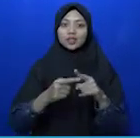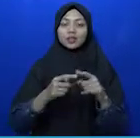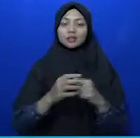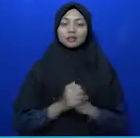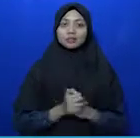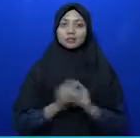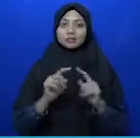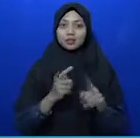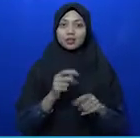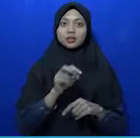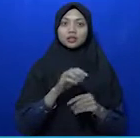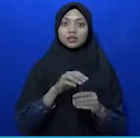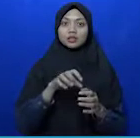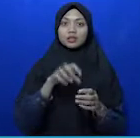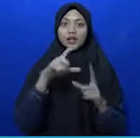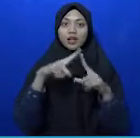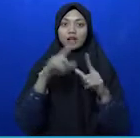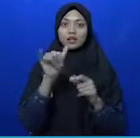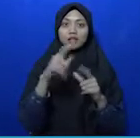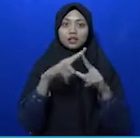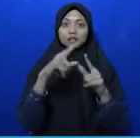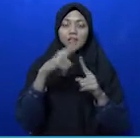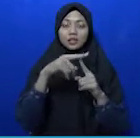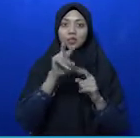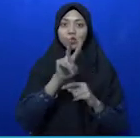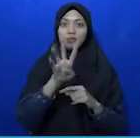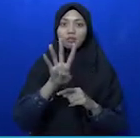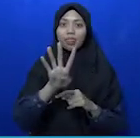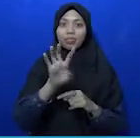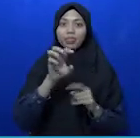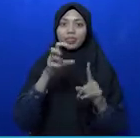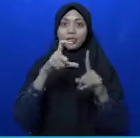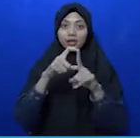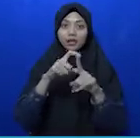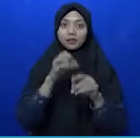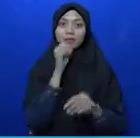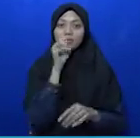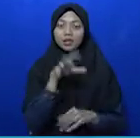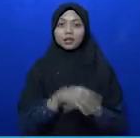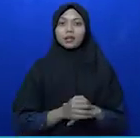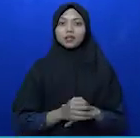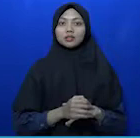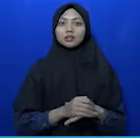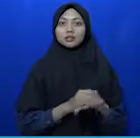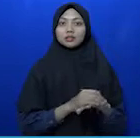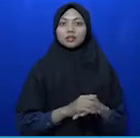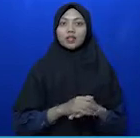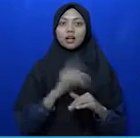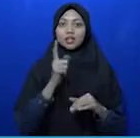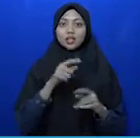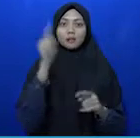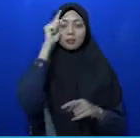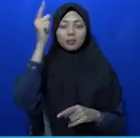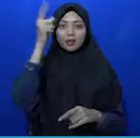24 ayat 2D itu juga diatur juga apabila ada ketentuan dari pemerintah atau kebijakan pemerintah yang lebih